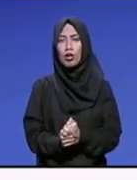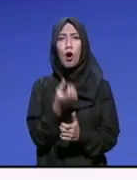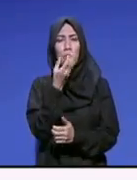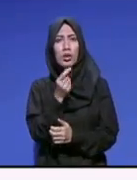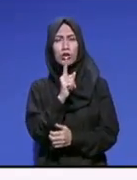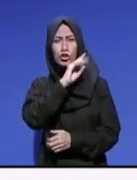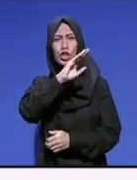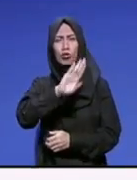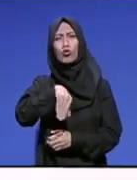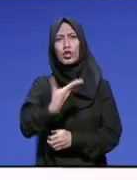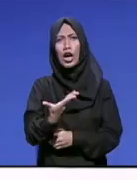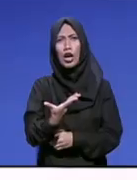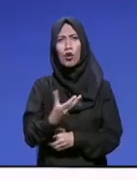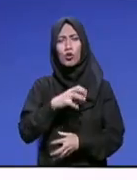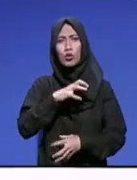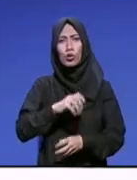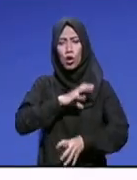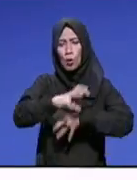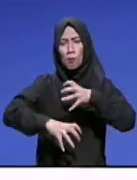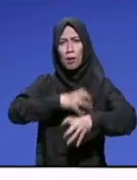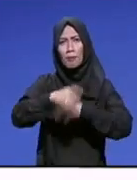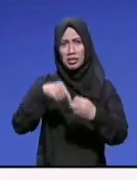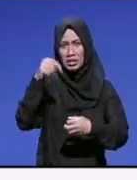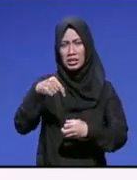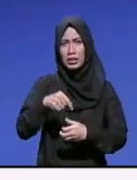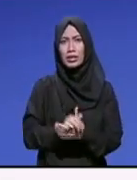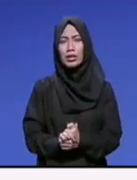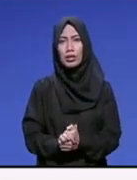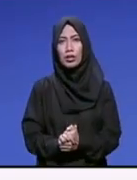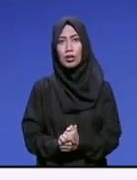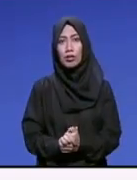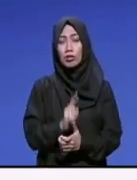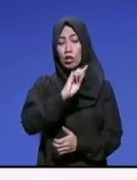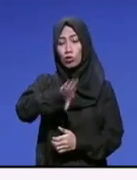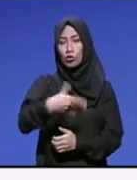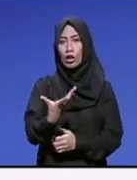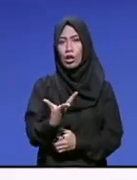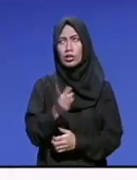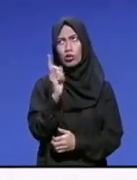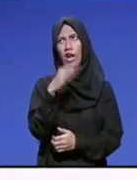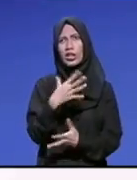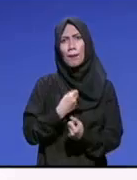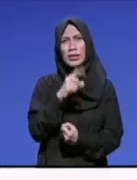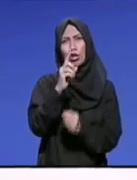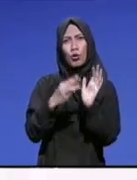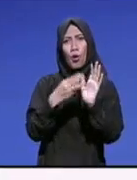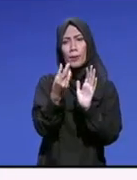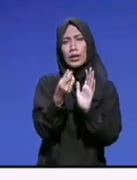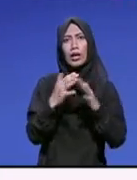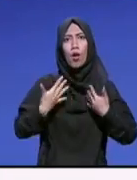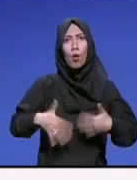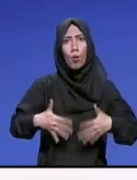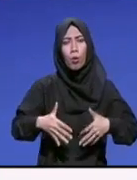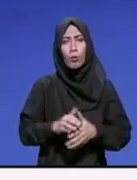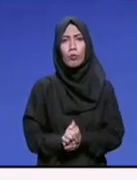1 tahun dengan omset hingga 200 juta rupiah per bulan. Atas kasus ini, tersangka DJ dijerat Undang-Undang Kesehatan dan Pemalsuan